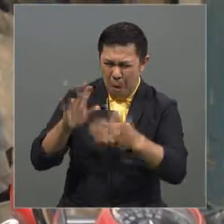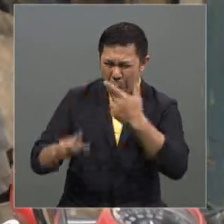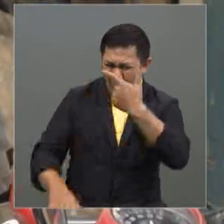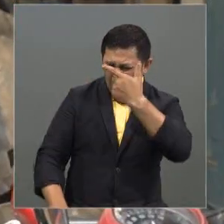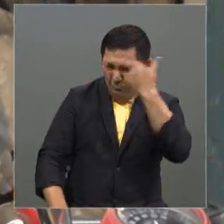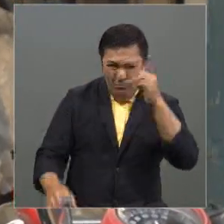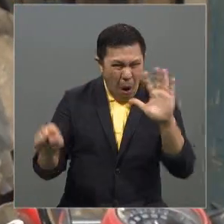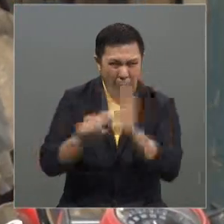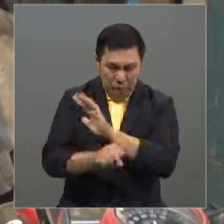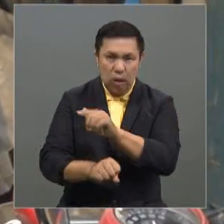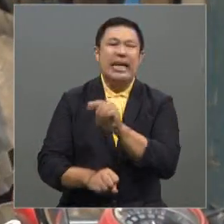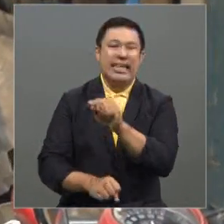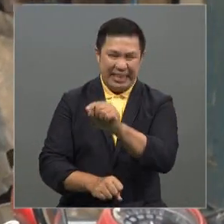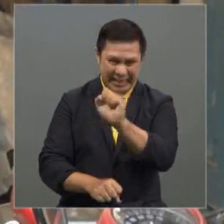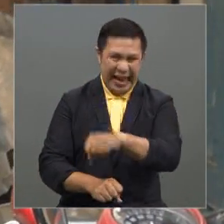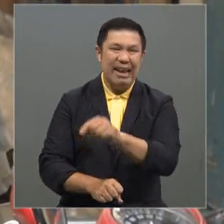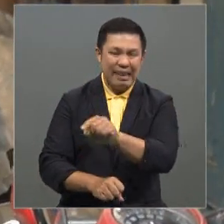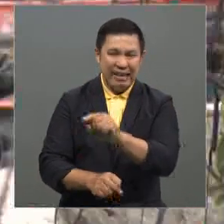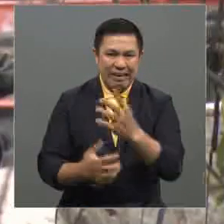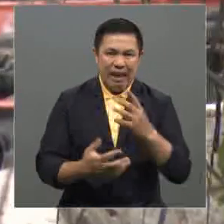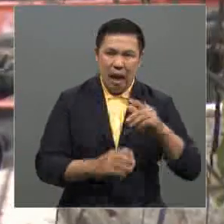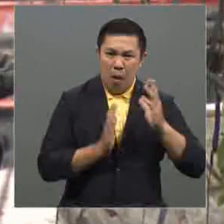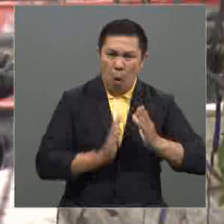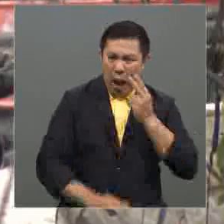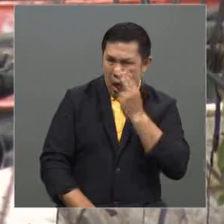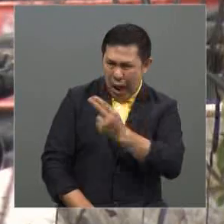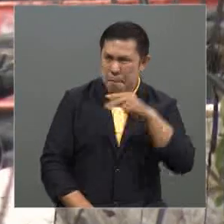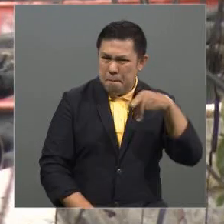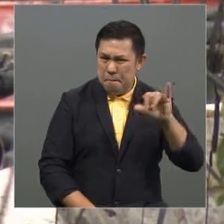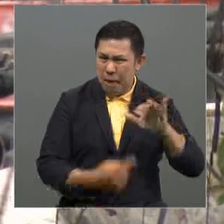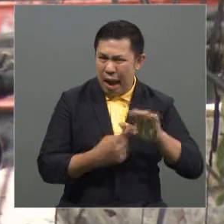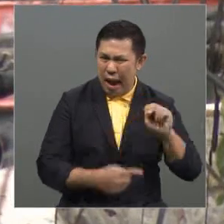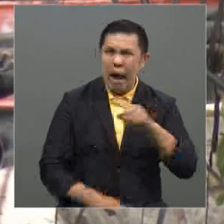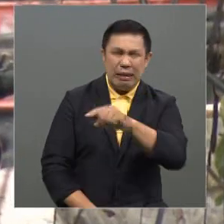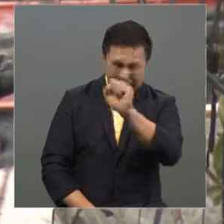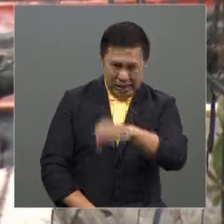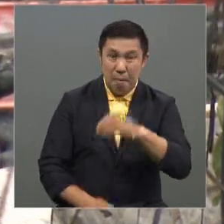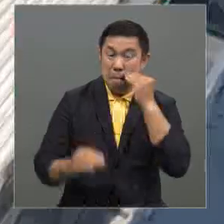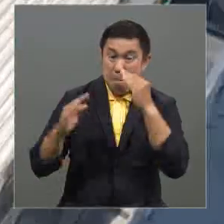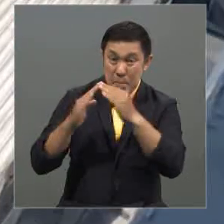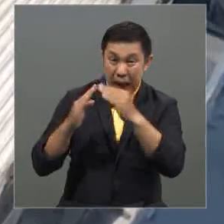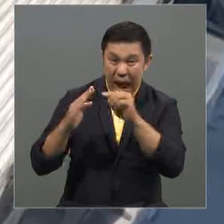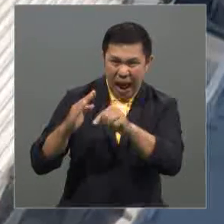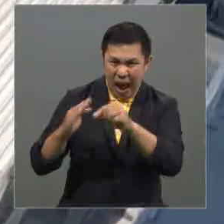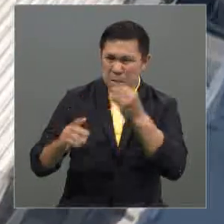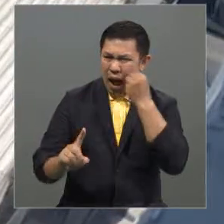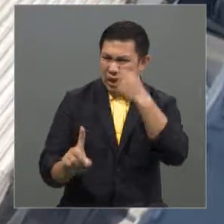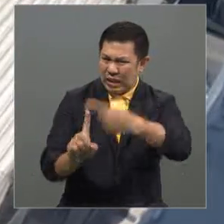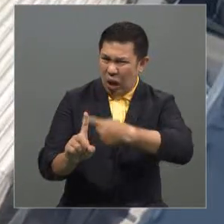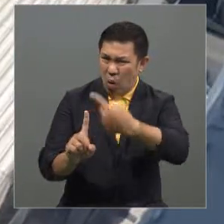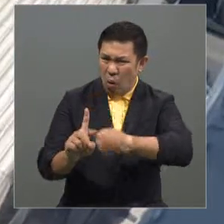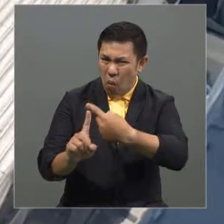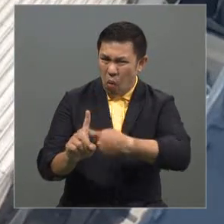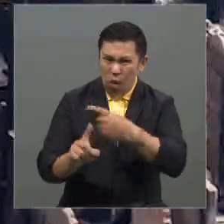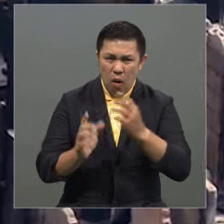นสมบูรณ์ค่ะซึ่งจากการสอบถามพยานที่เห็นเหตุการณ์เองก็ให้ข้อมูลว่าบ้านต้นเพลิงเนี่ยมีลักษณะเป็นบ้านเช่าสำหรับคน